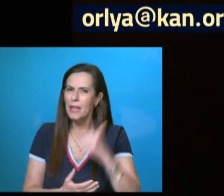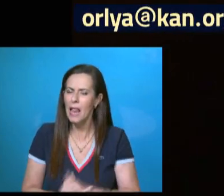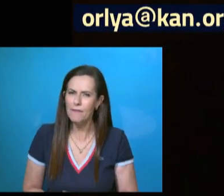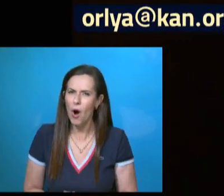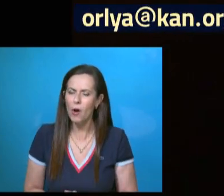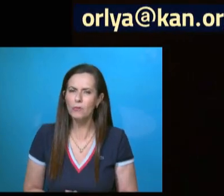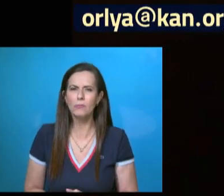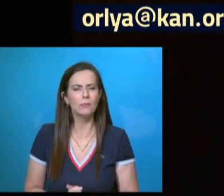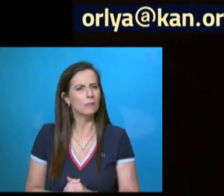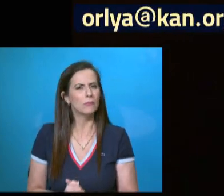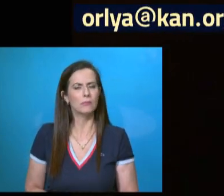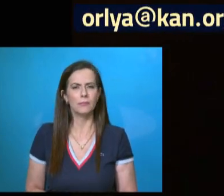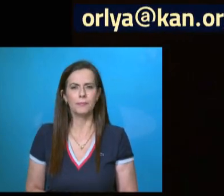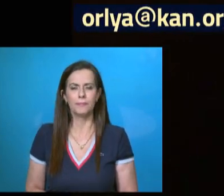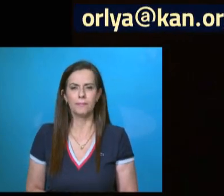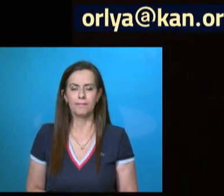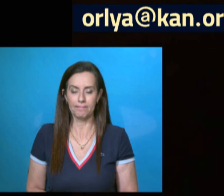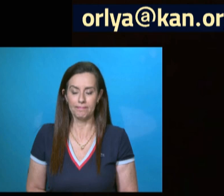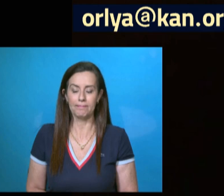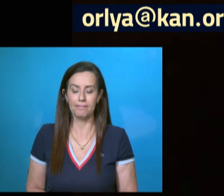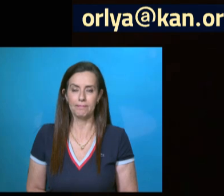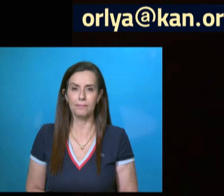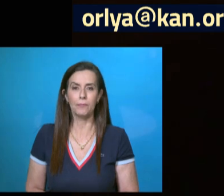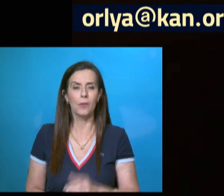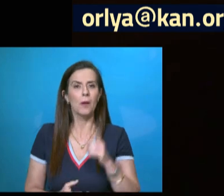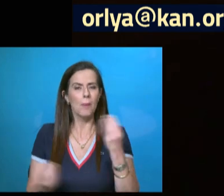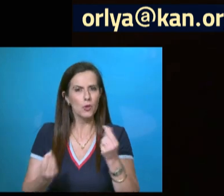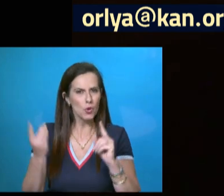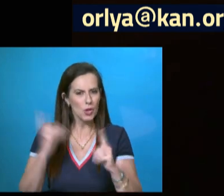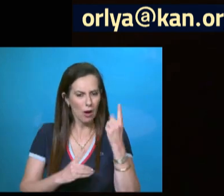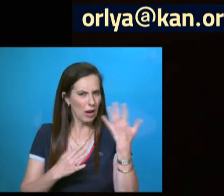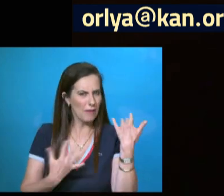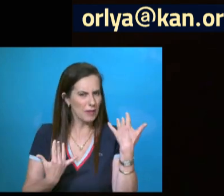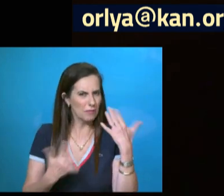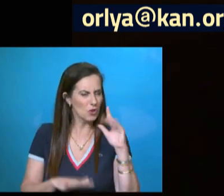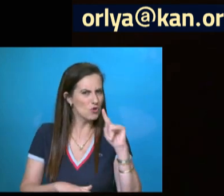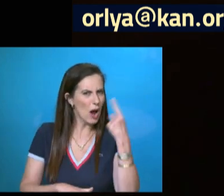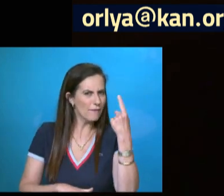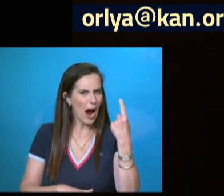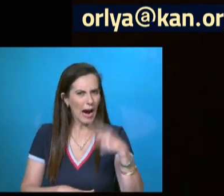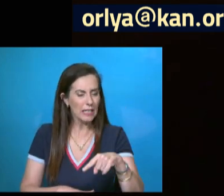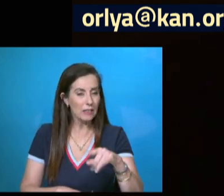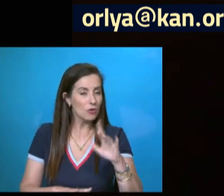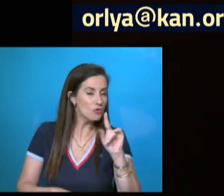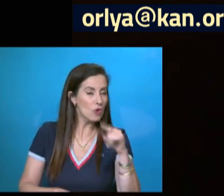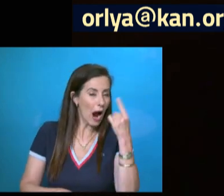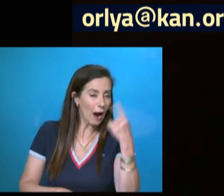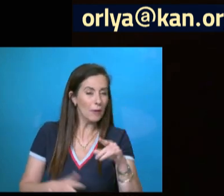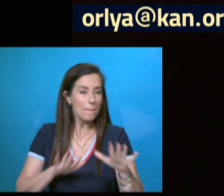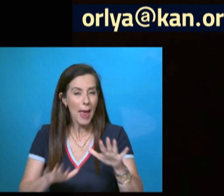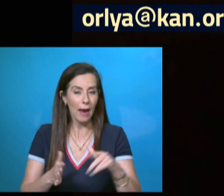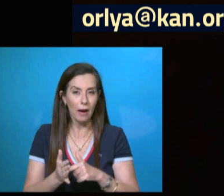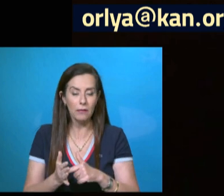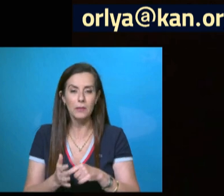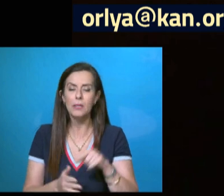נוספים, אורלי. כן, אנחנו מדברים על אירוע שקרה לפני כשעה וחצי, שעה וחצי לערך. מדובר